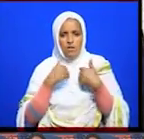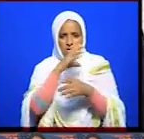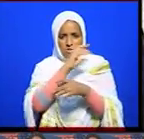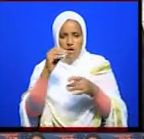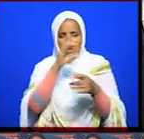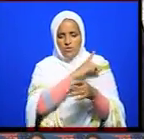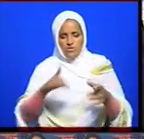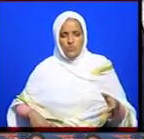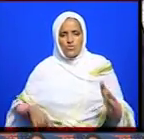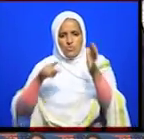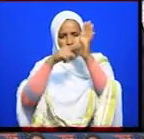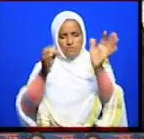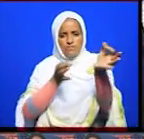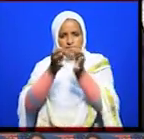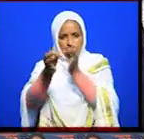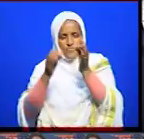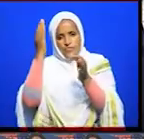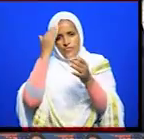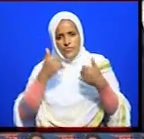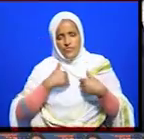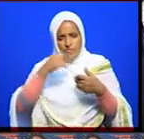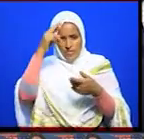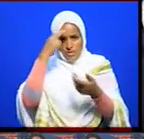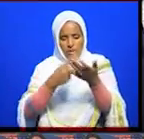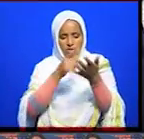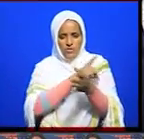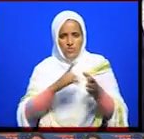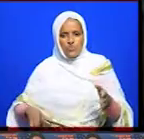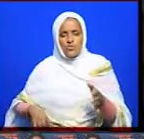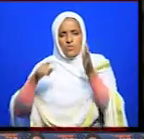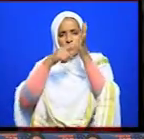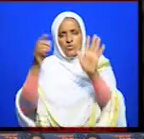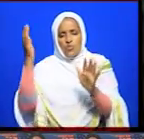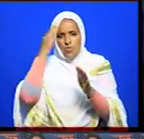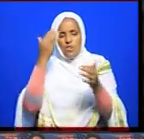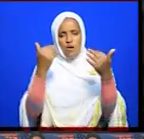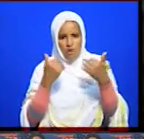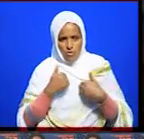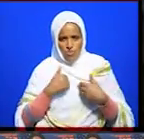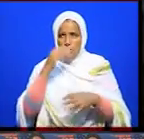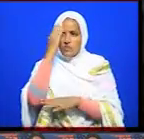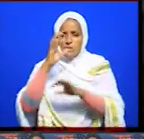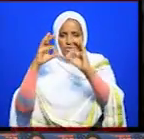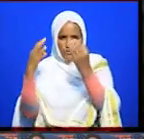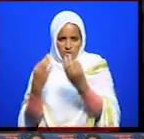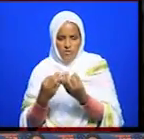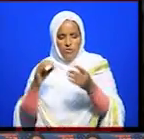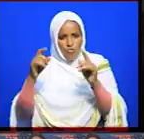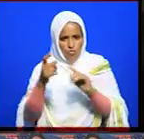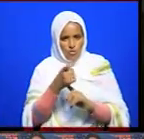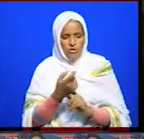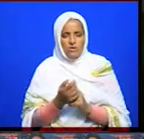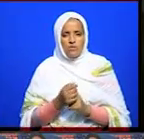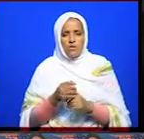በውስጣቸው ያድራልና ክርስቶስ የሚገልጠው እውቀት አላቸው ስለሚል ክርስቶስ የሚገልጠው እውቀት ያለው የእግዚአብሔር